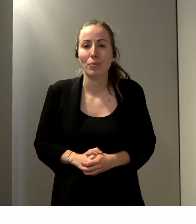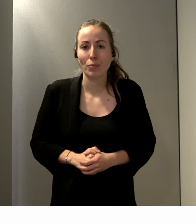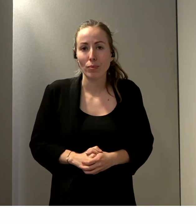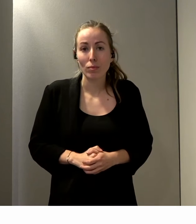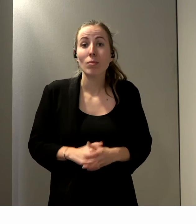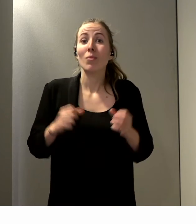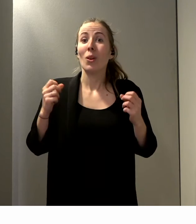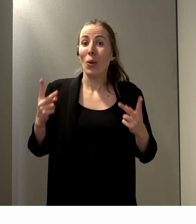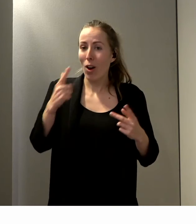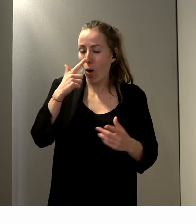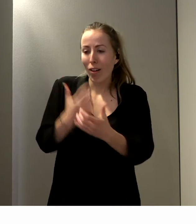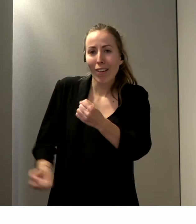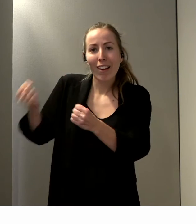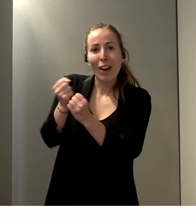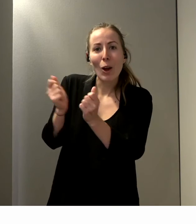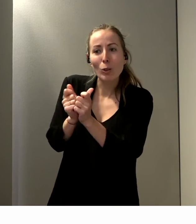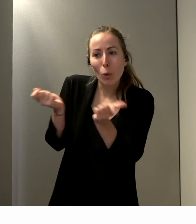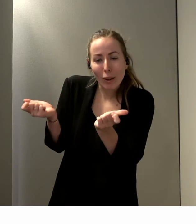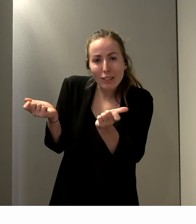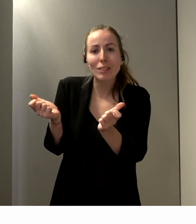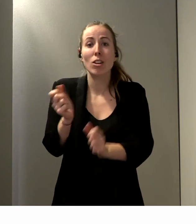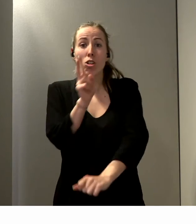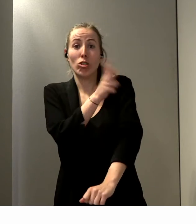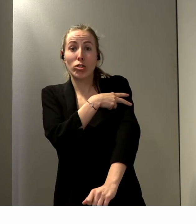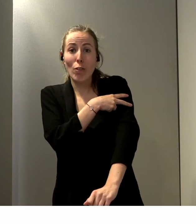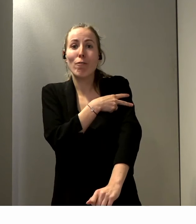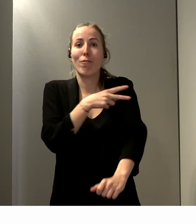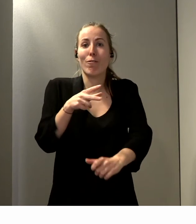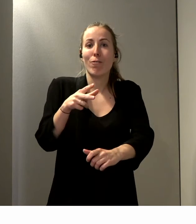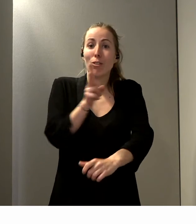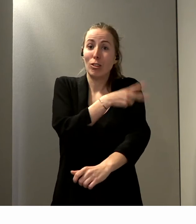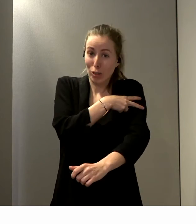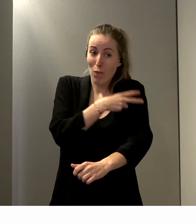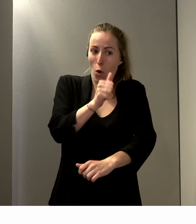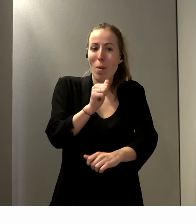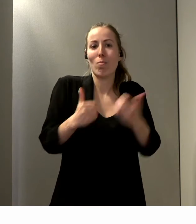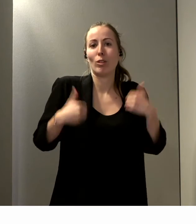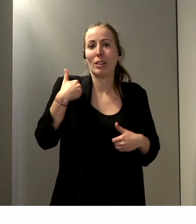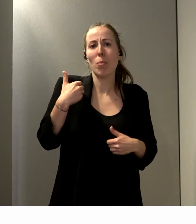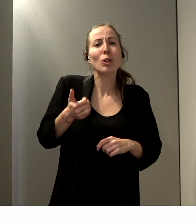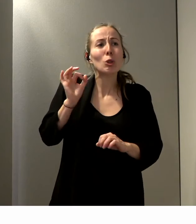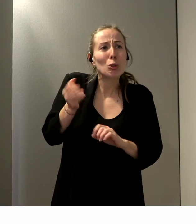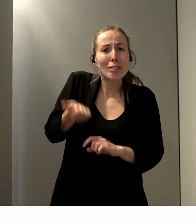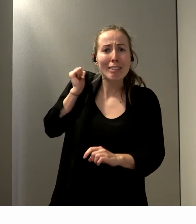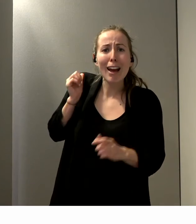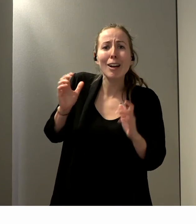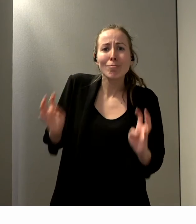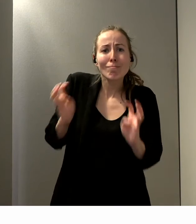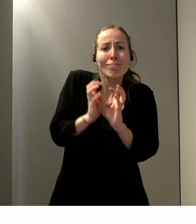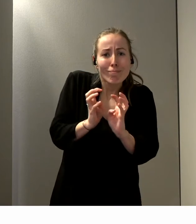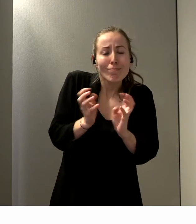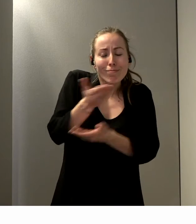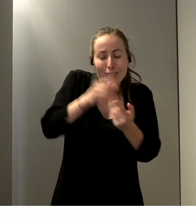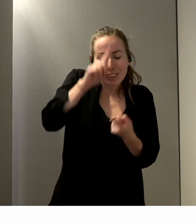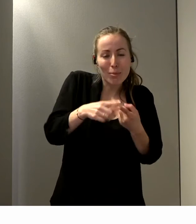les chefs d'entreprise qui sont eux-mêmes handicapés, c'était l'objet d'une table ronde qu'on avait justement hier. Cet après-midi, une autre table